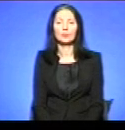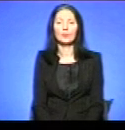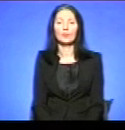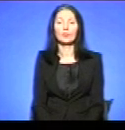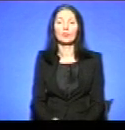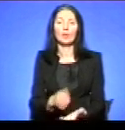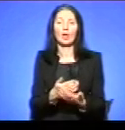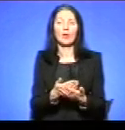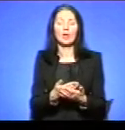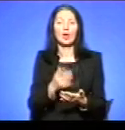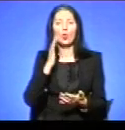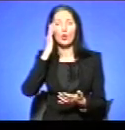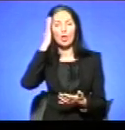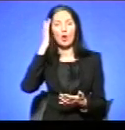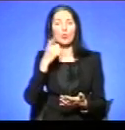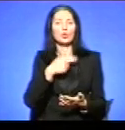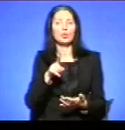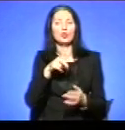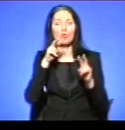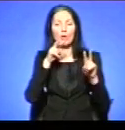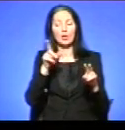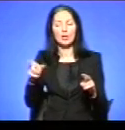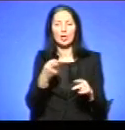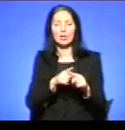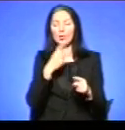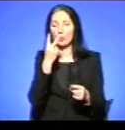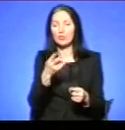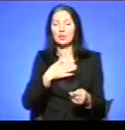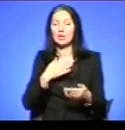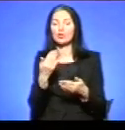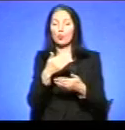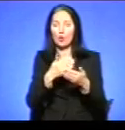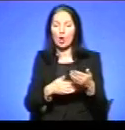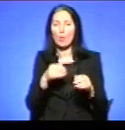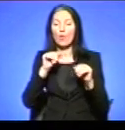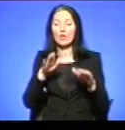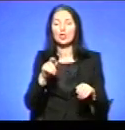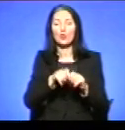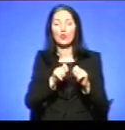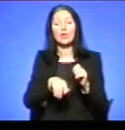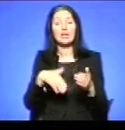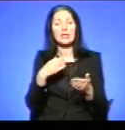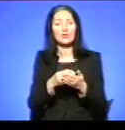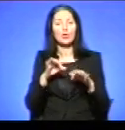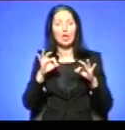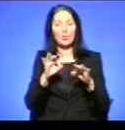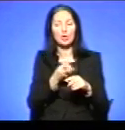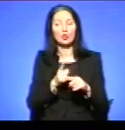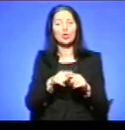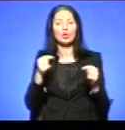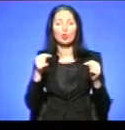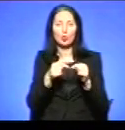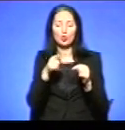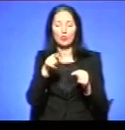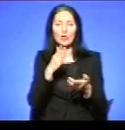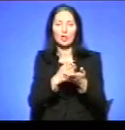Давайте уявимо ситуацію, що глядач, який подивився нашу телепередачу, вирішив перевірити своє авто, чи він справді є його законним